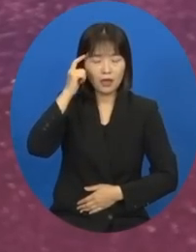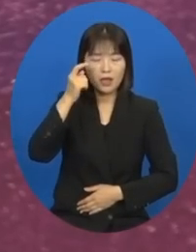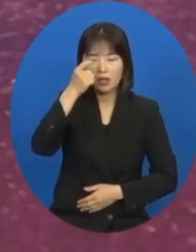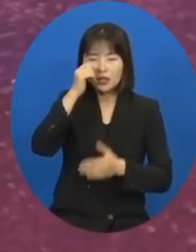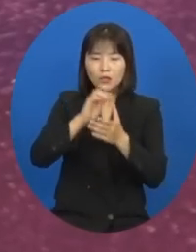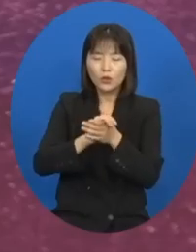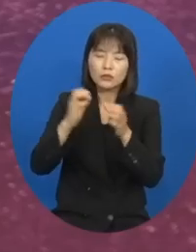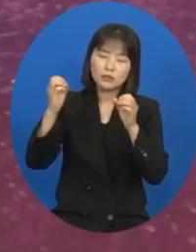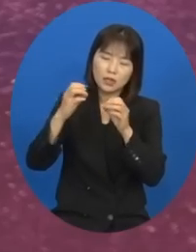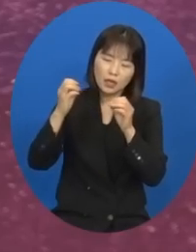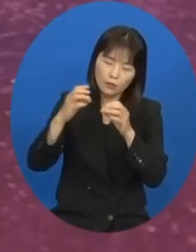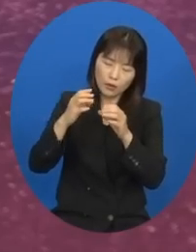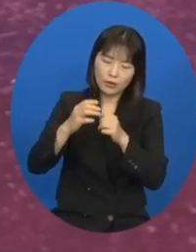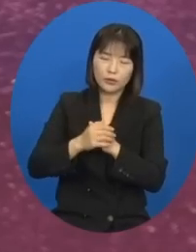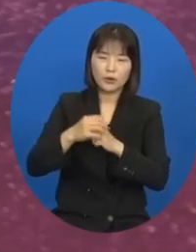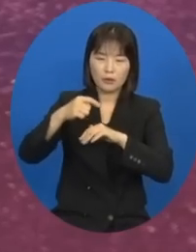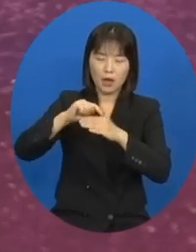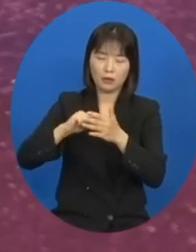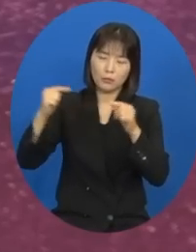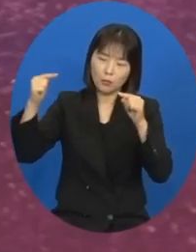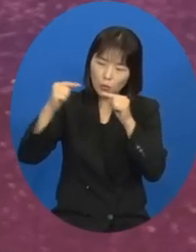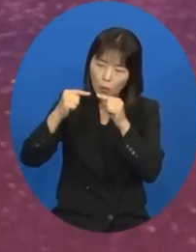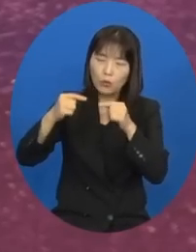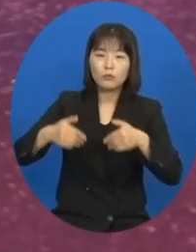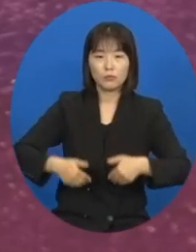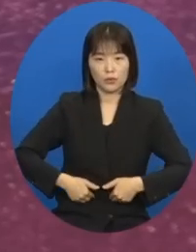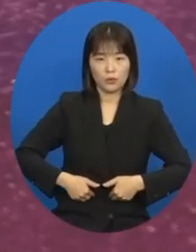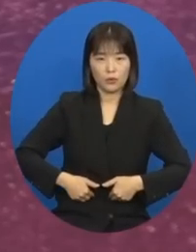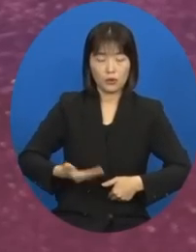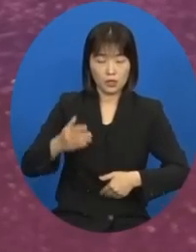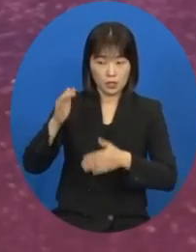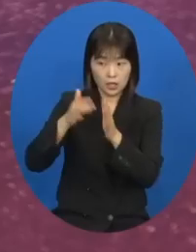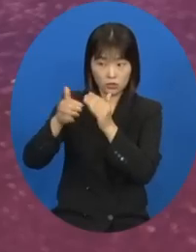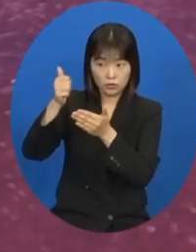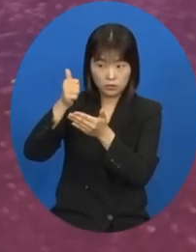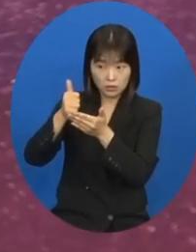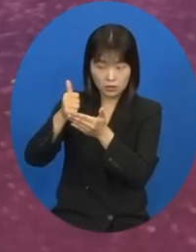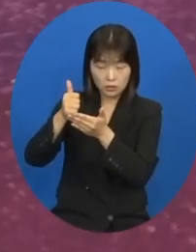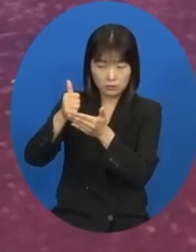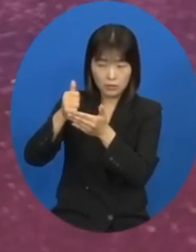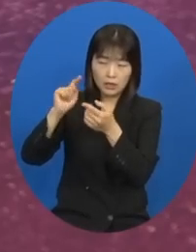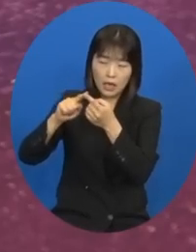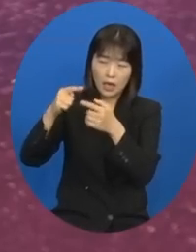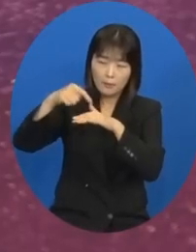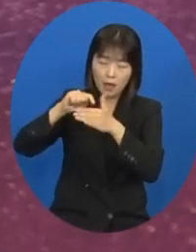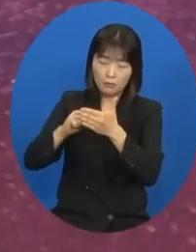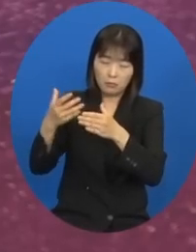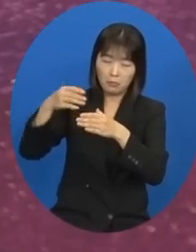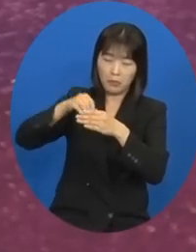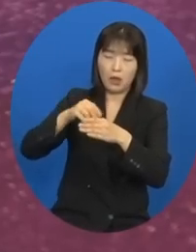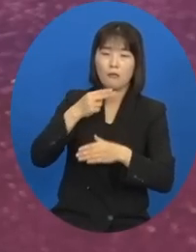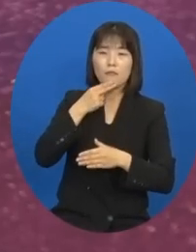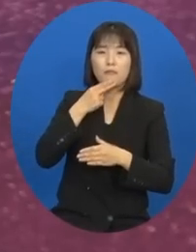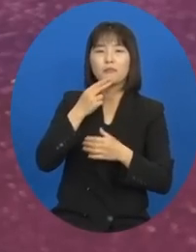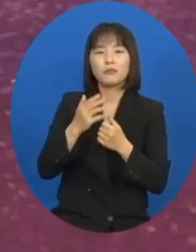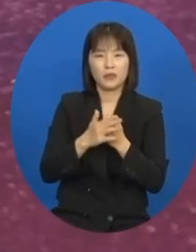대화하고 기도는 마음이 통해야 되는데 예수님께 그 마음이 담겨 있지 않기 때문이에요